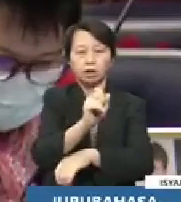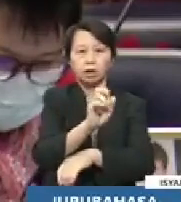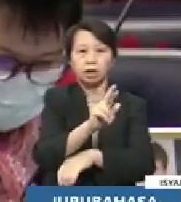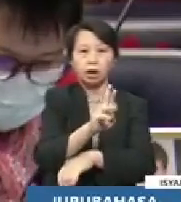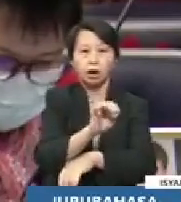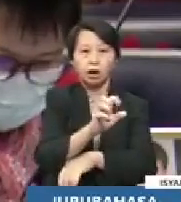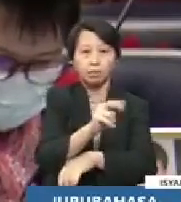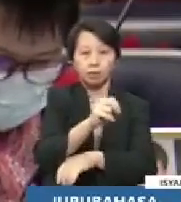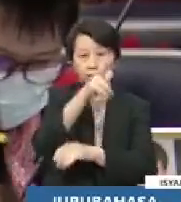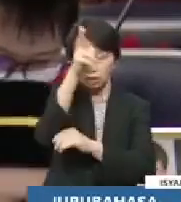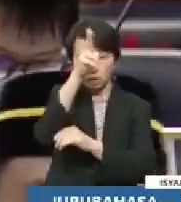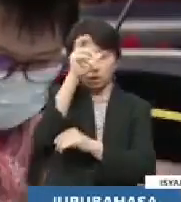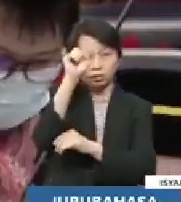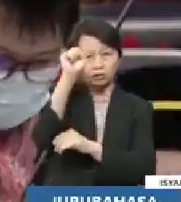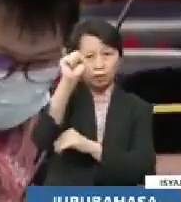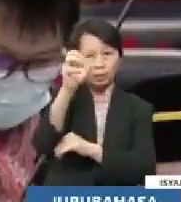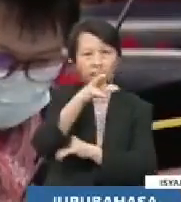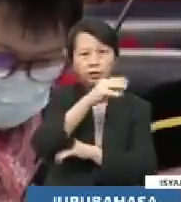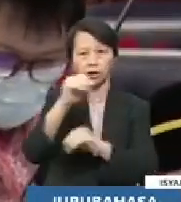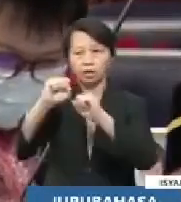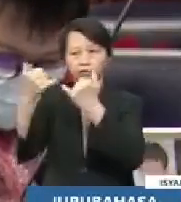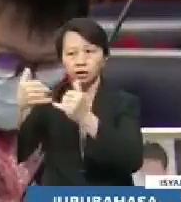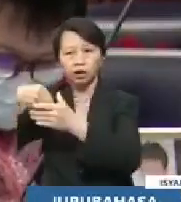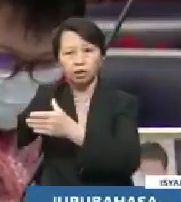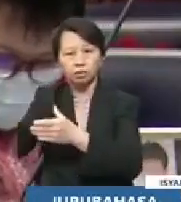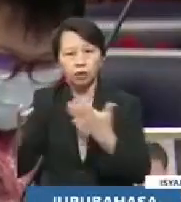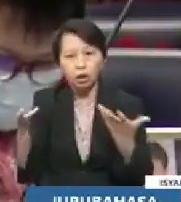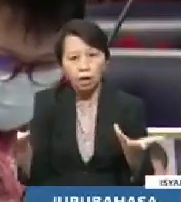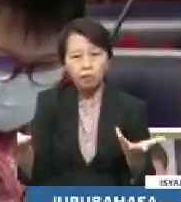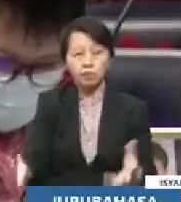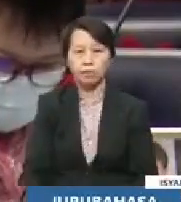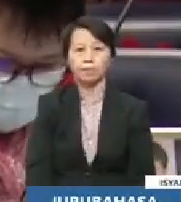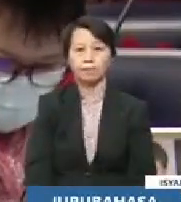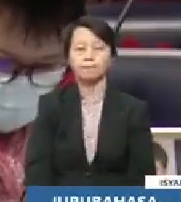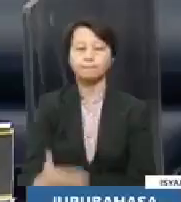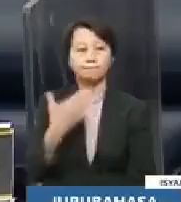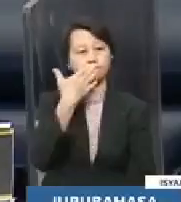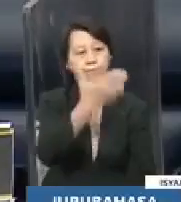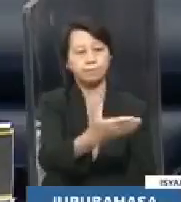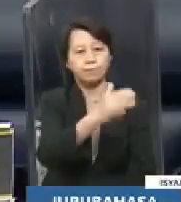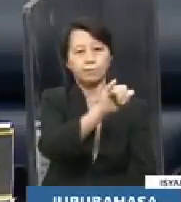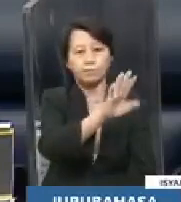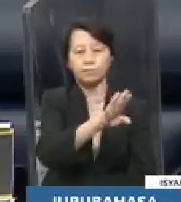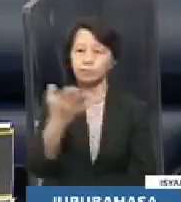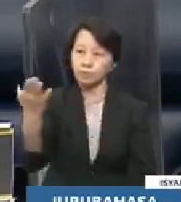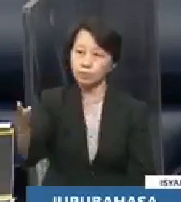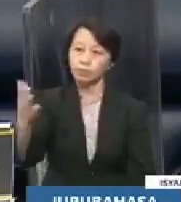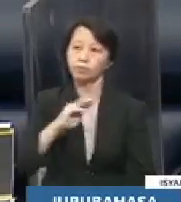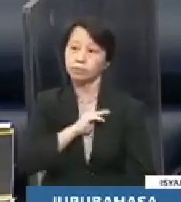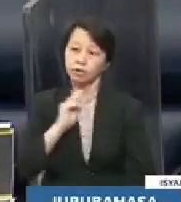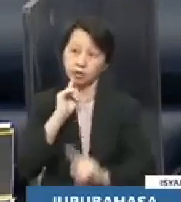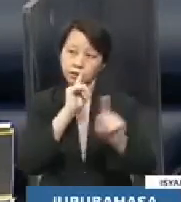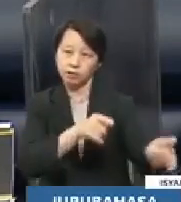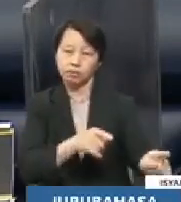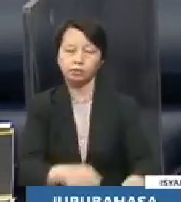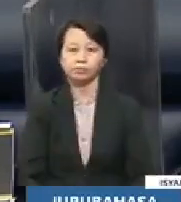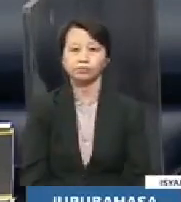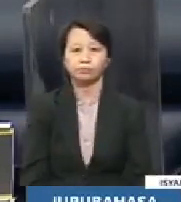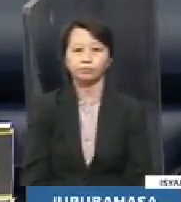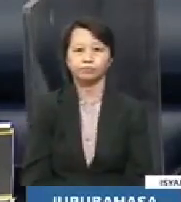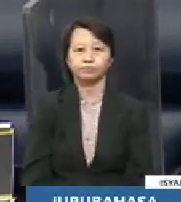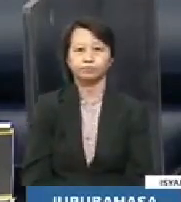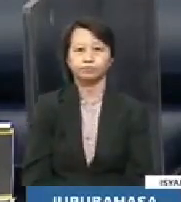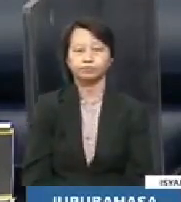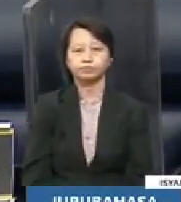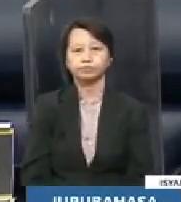Kerajaan negeri Sabah dengan syariah asing itu soalnya saya pun kasih mereka yang Mama setidaknya Mama menteri sudah Ramadan